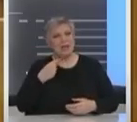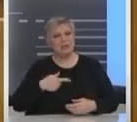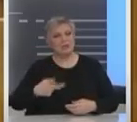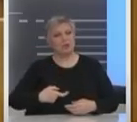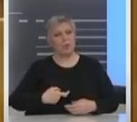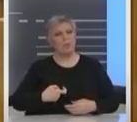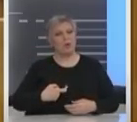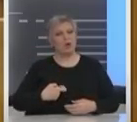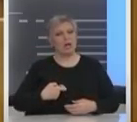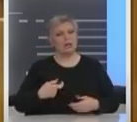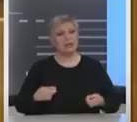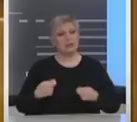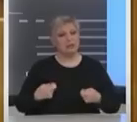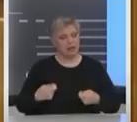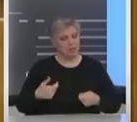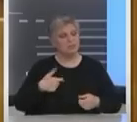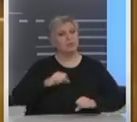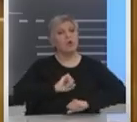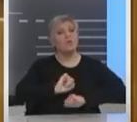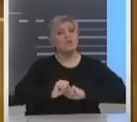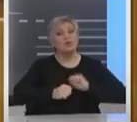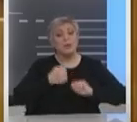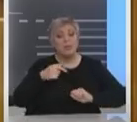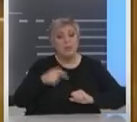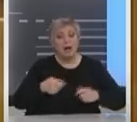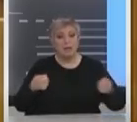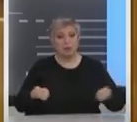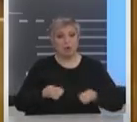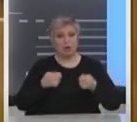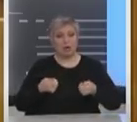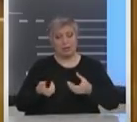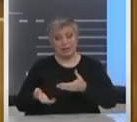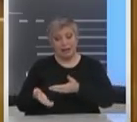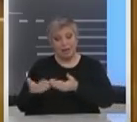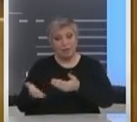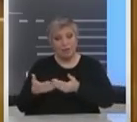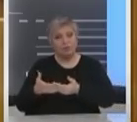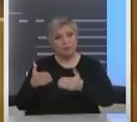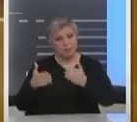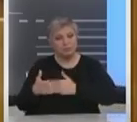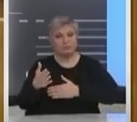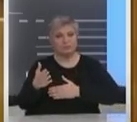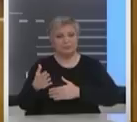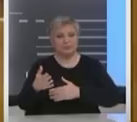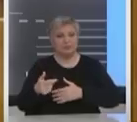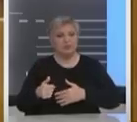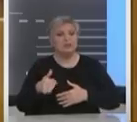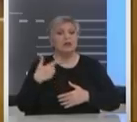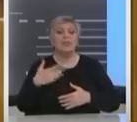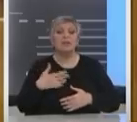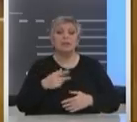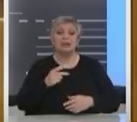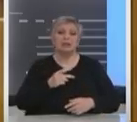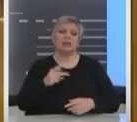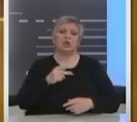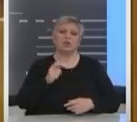όλο ένα και περισσότερο. Να πω εδώ τα εξής. Στο επίκεντρο της κοινωνικής πολιτικής μας βρίσκονται οι